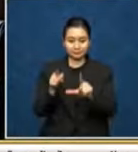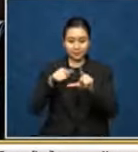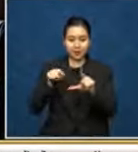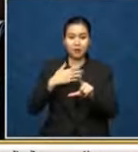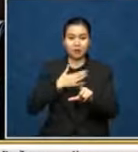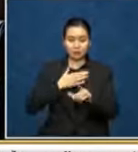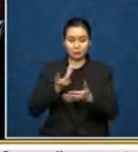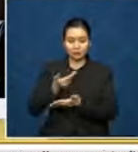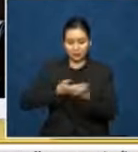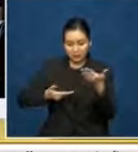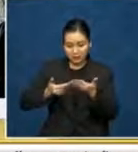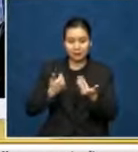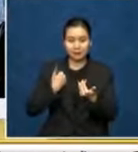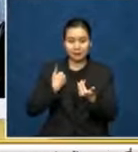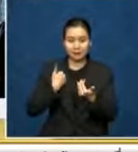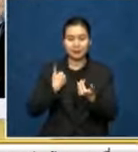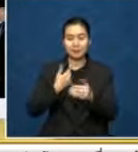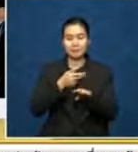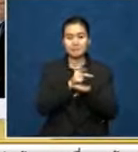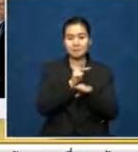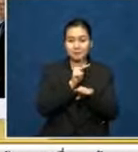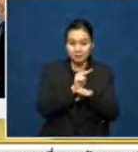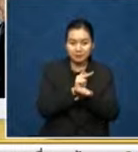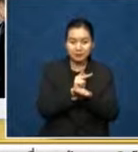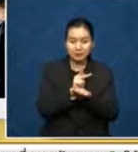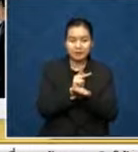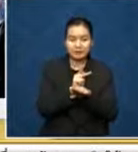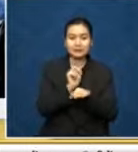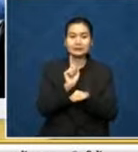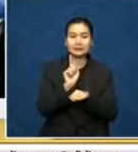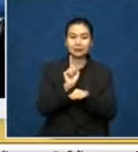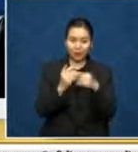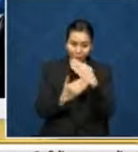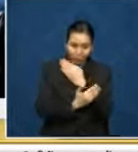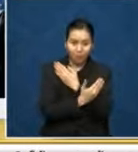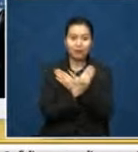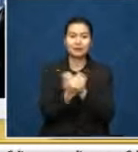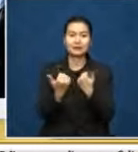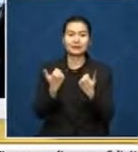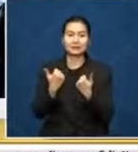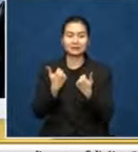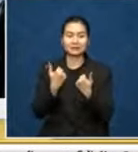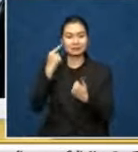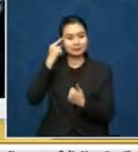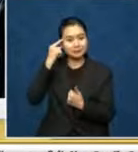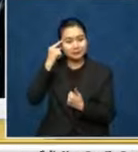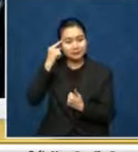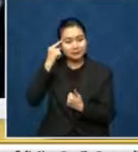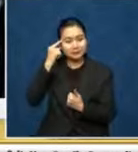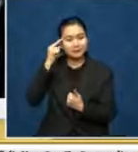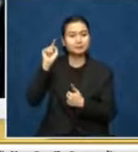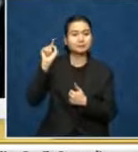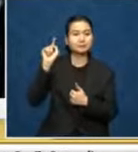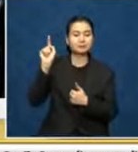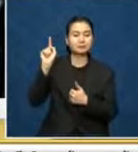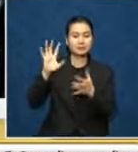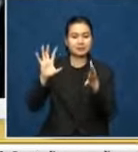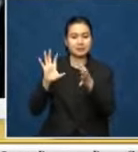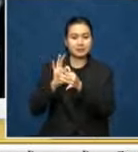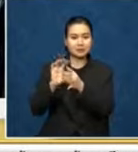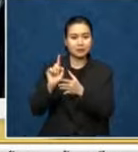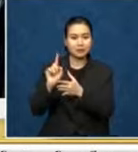ารือท่านประธานนะครับด้วยการใช้โอกาสนี้ในการรำลึกถึงเหตุการณ์โศกนาฏกรรม